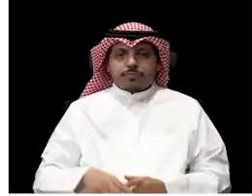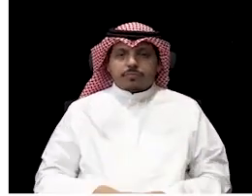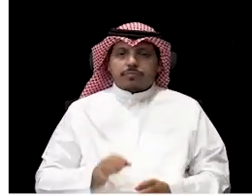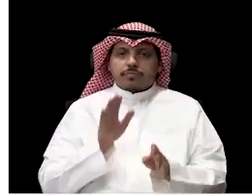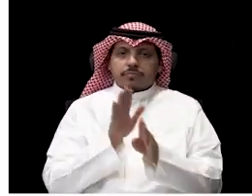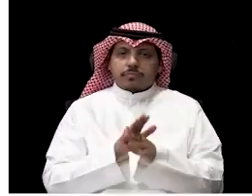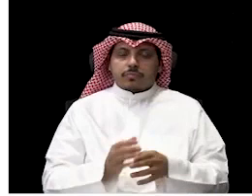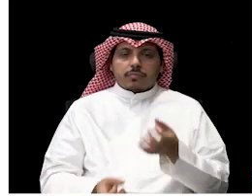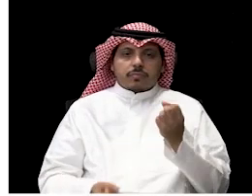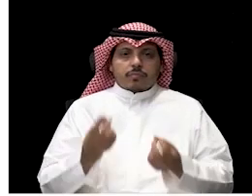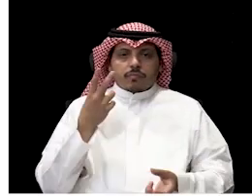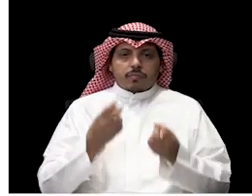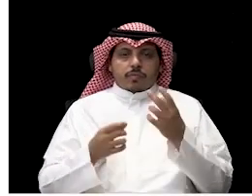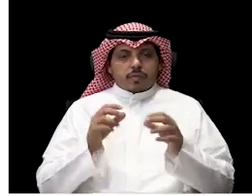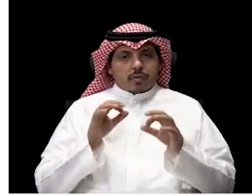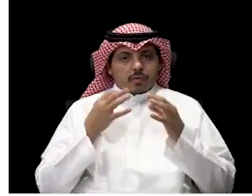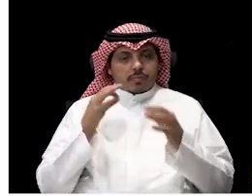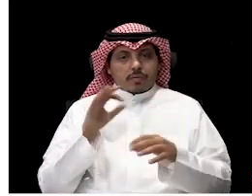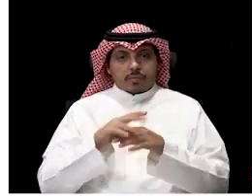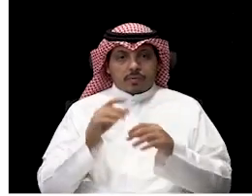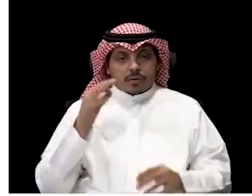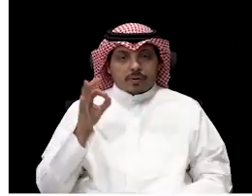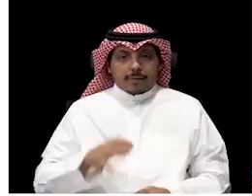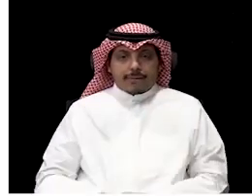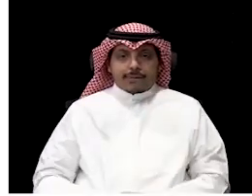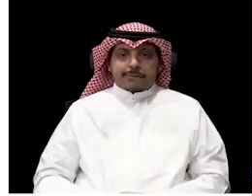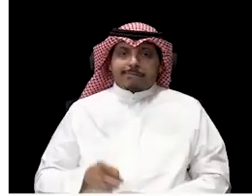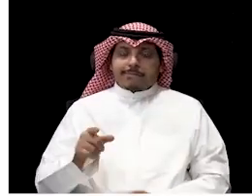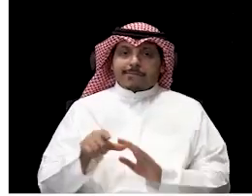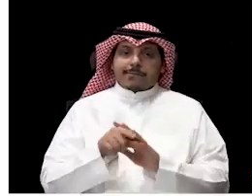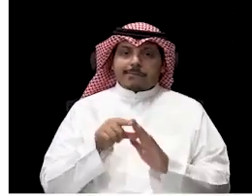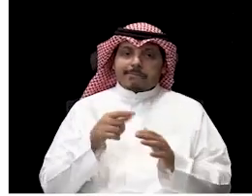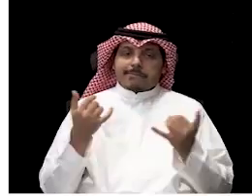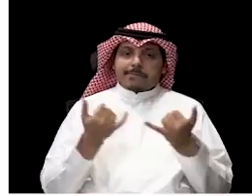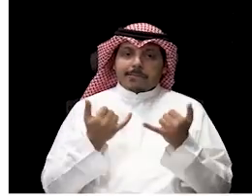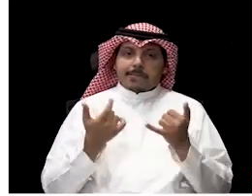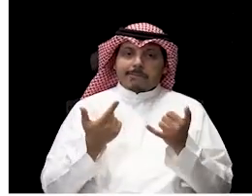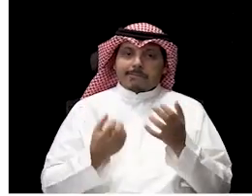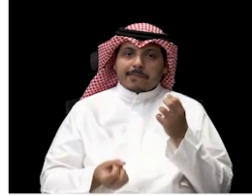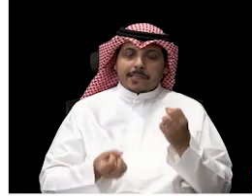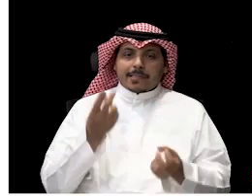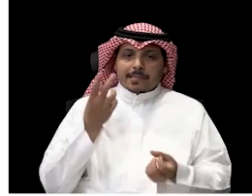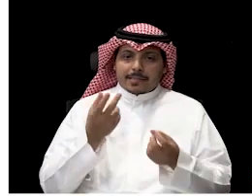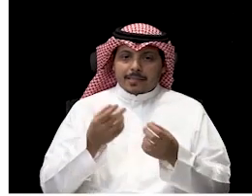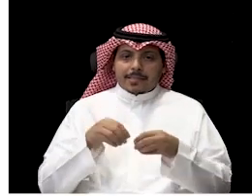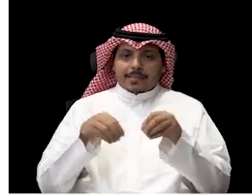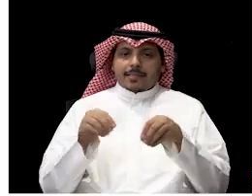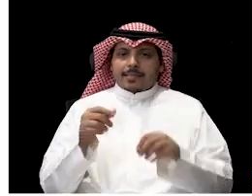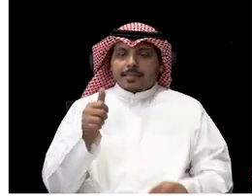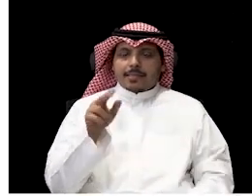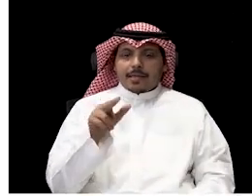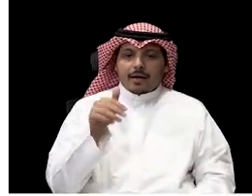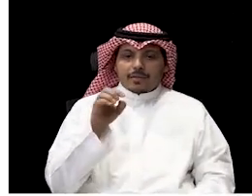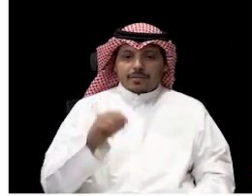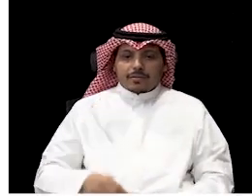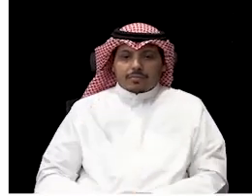الإبداع والابتكار. إذن هذا بالنسبة إلى أهمية ماذا؟ الإنتاج.